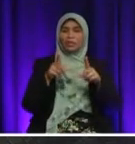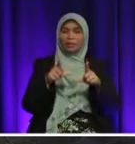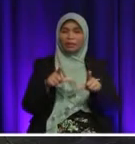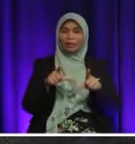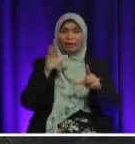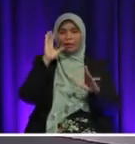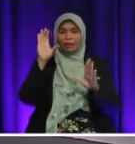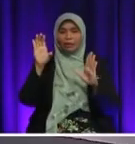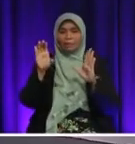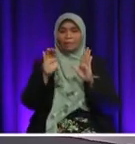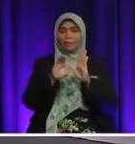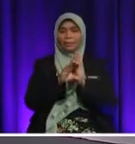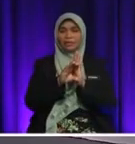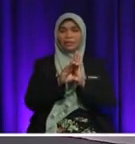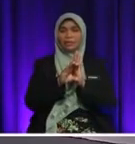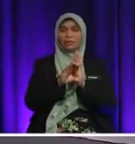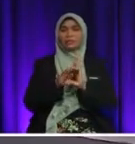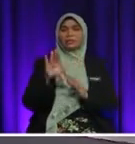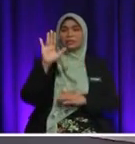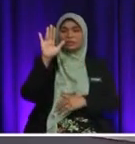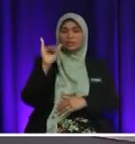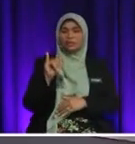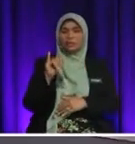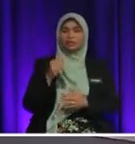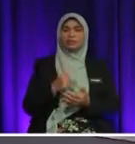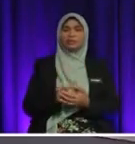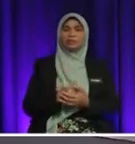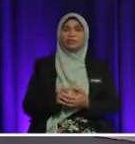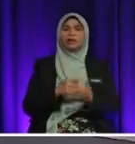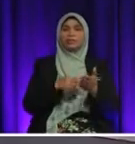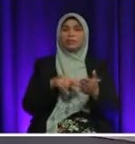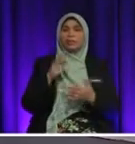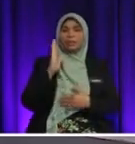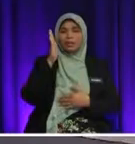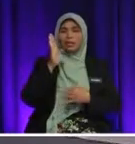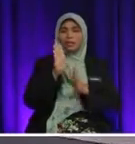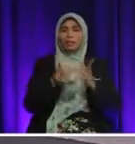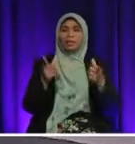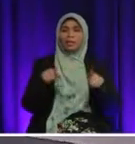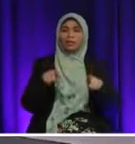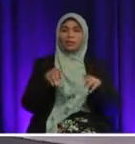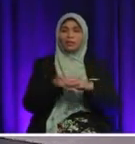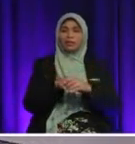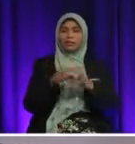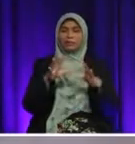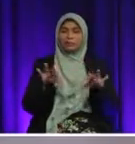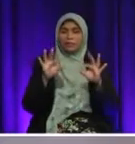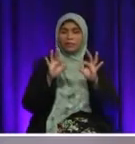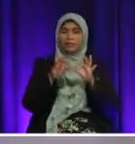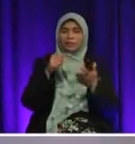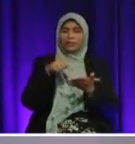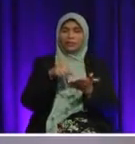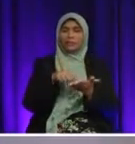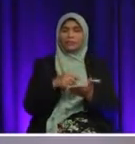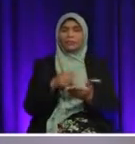gambar-gambar. Gambar-gambar yang apa yang akan berlaku dalam cerita Hikayat Parang Puting. Baik cikgu. Okey, tadi